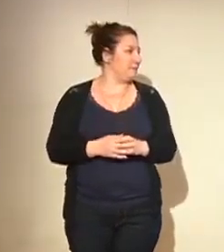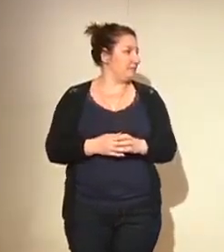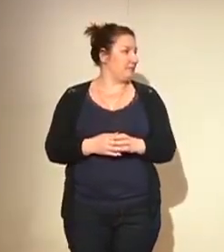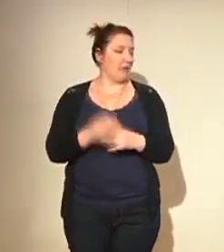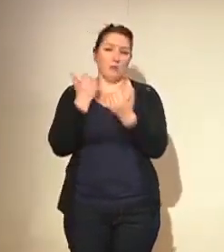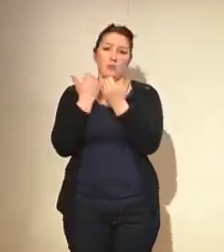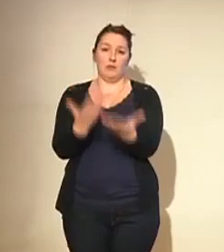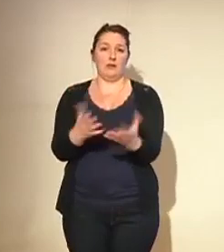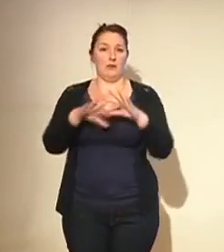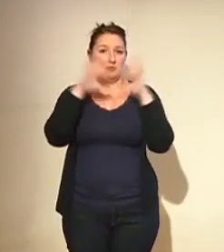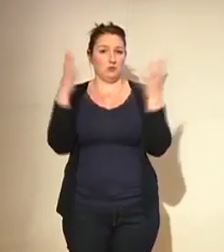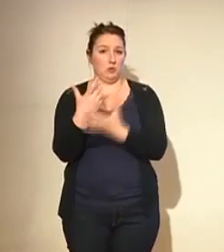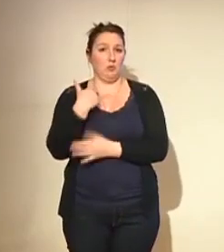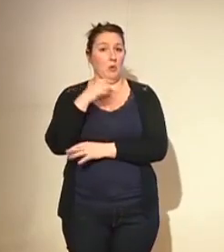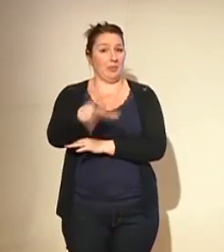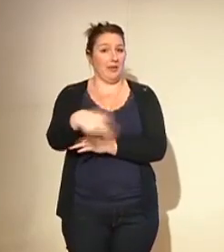délibération